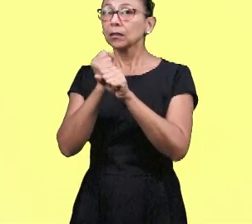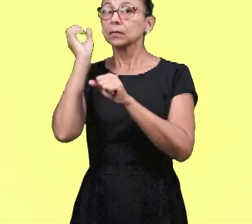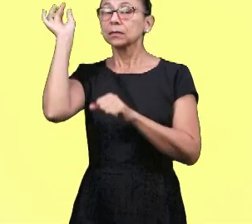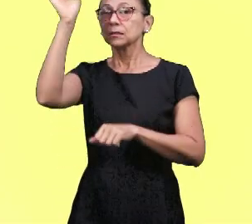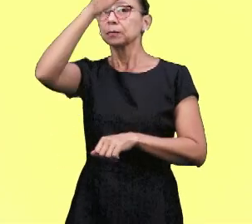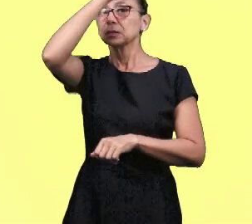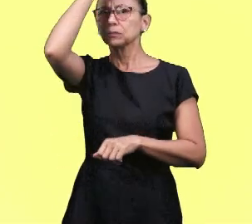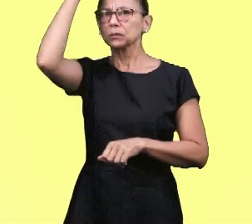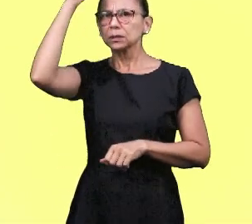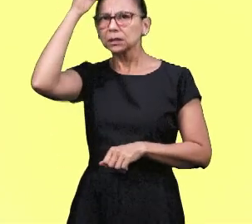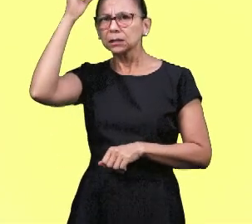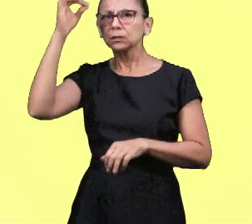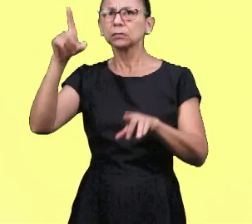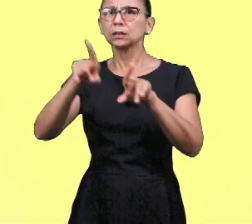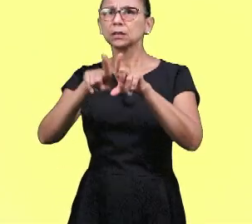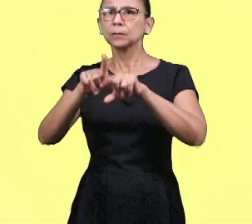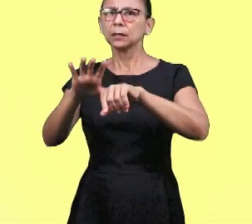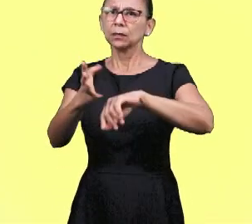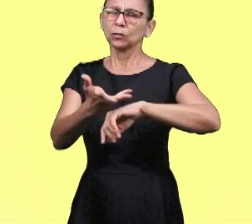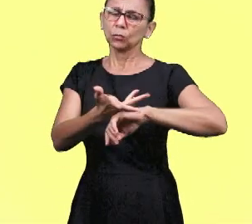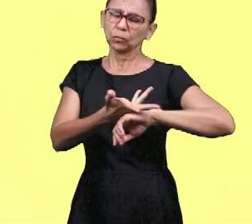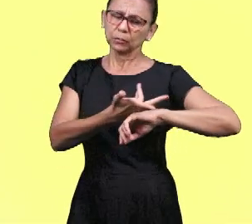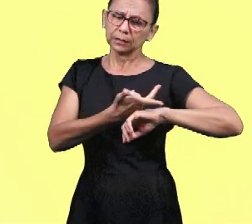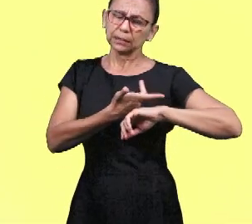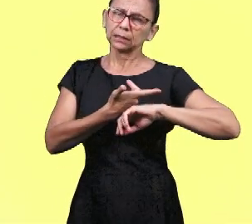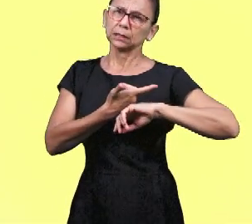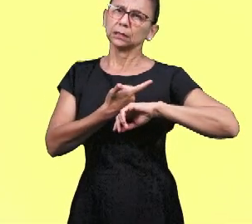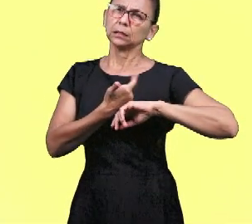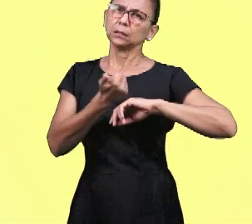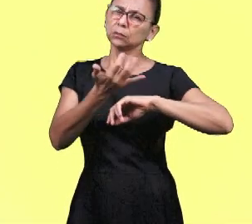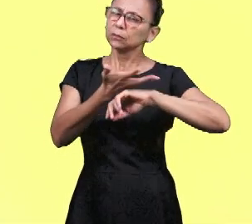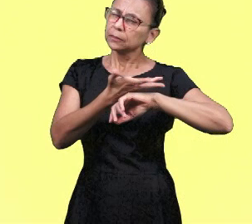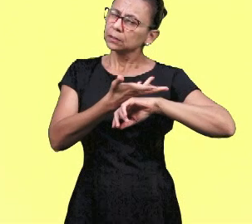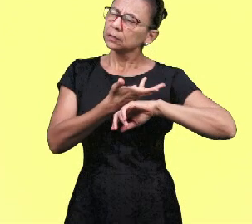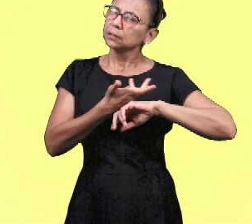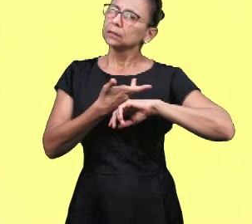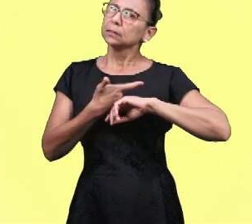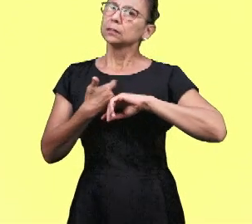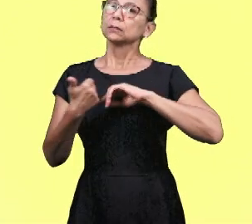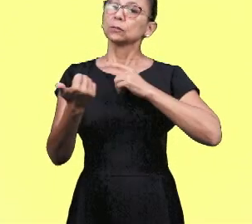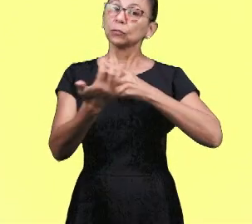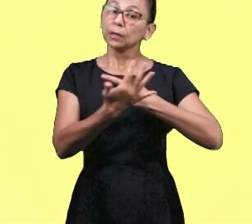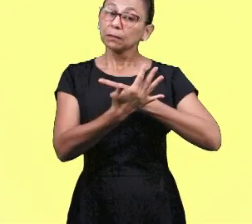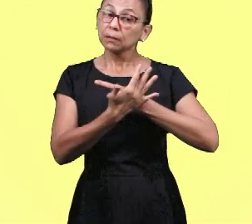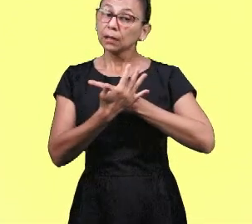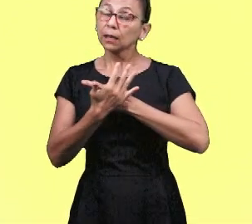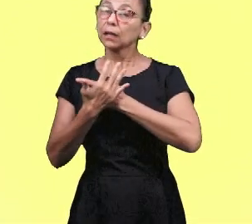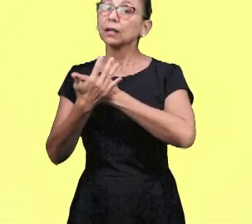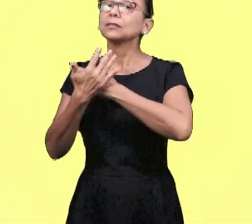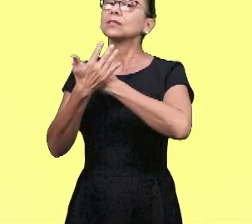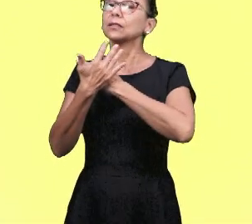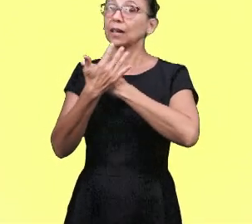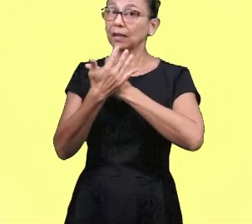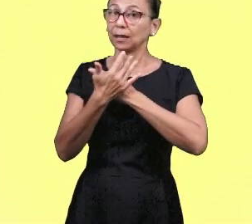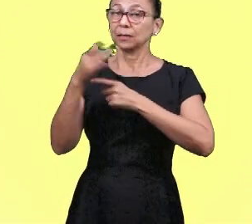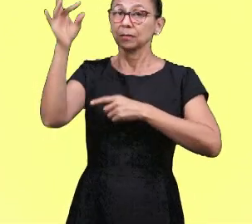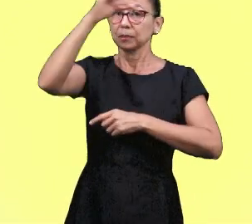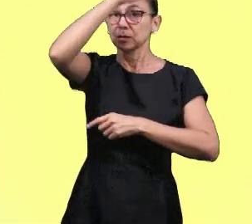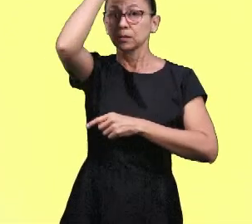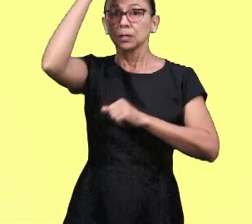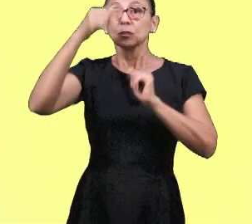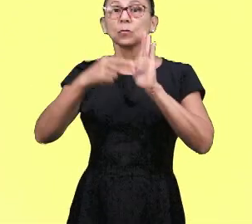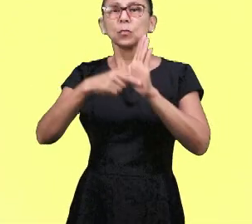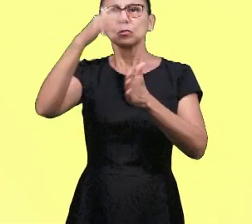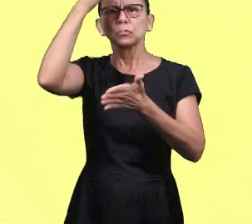notre cœur pour préserver notre salut. Il nous montre la foi véritable qui vient de l'éternité, nous montre